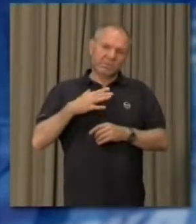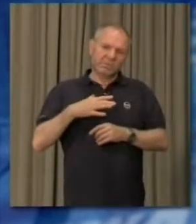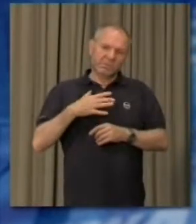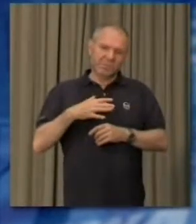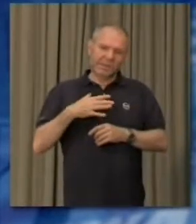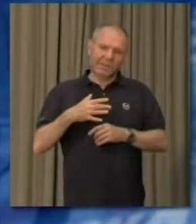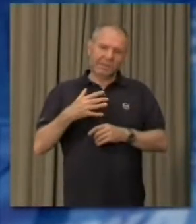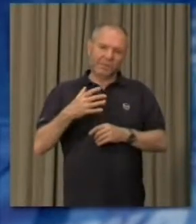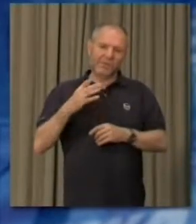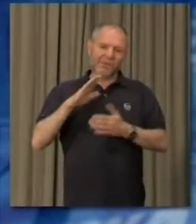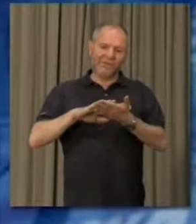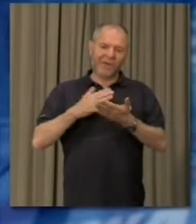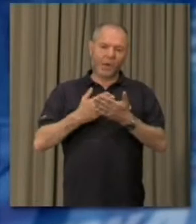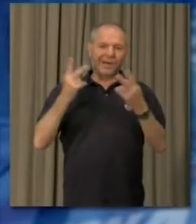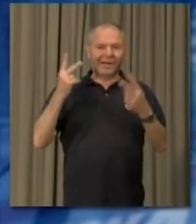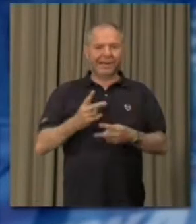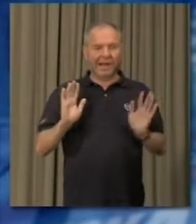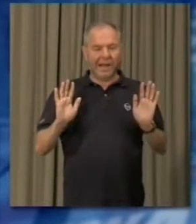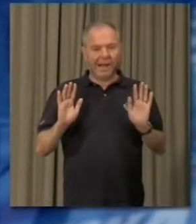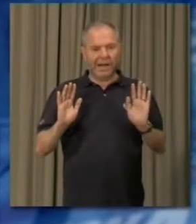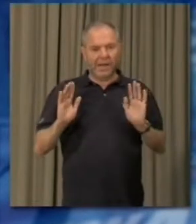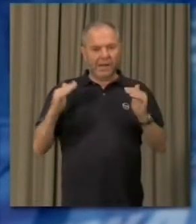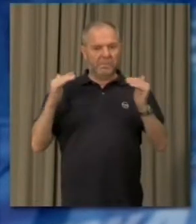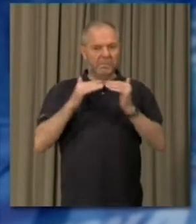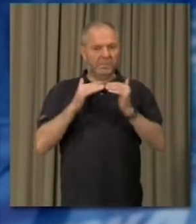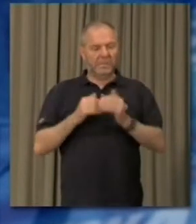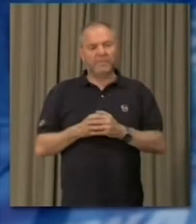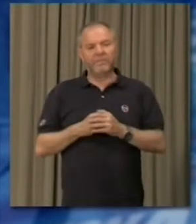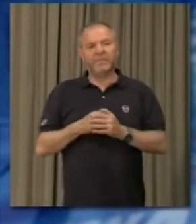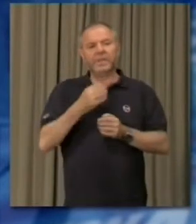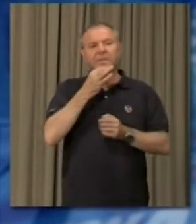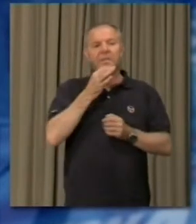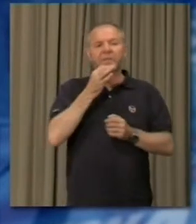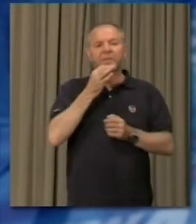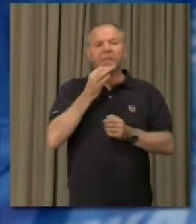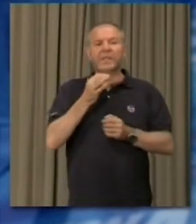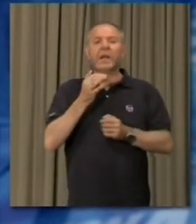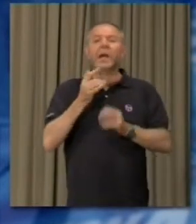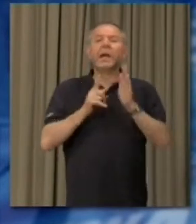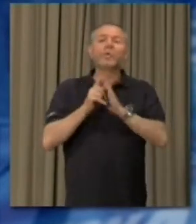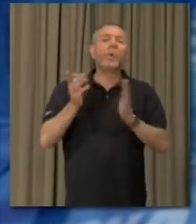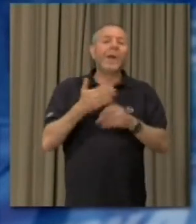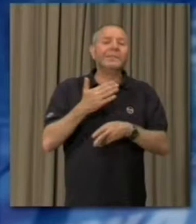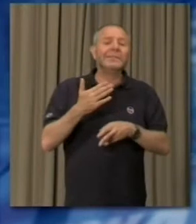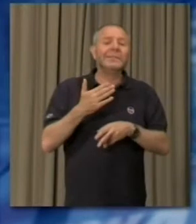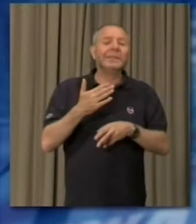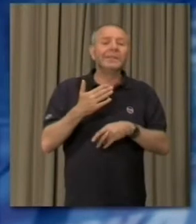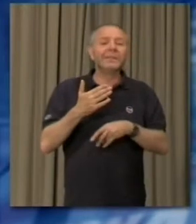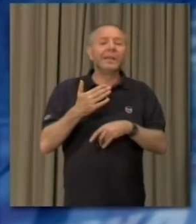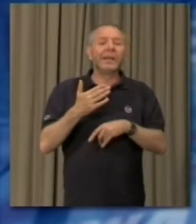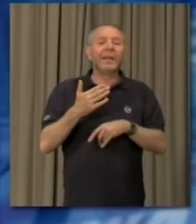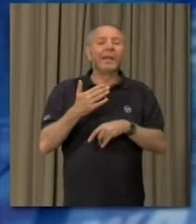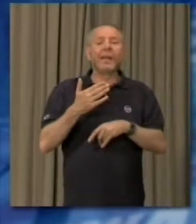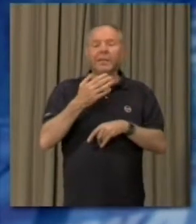al reale valore della squadra, ecco, per cui qualsiasi risultato dovessimo raggiungere sarà